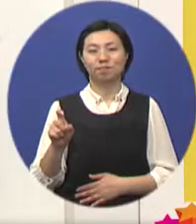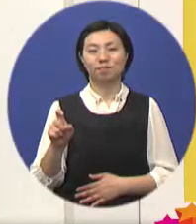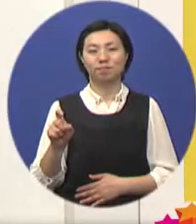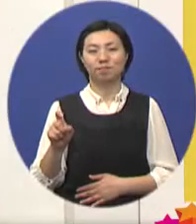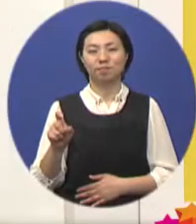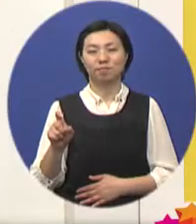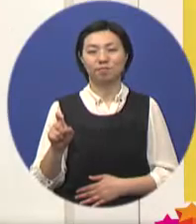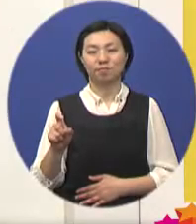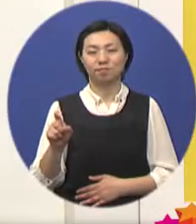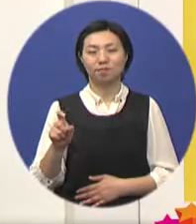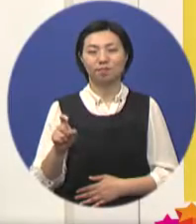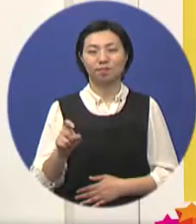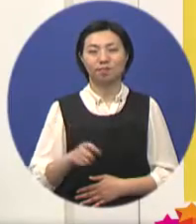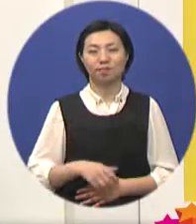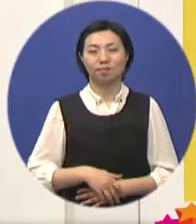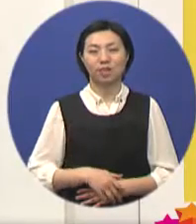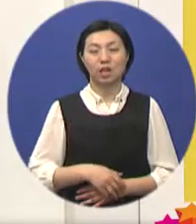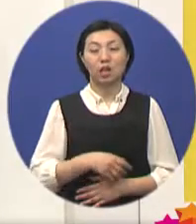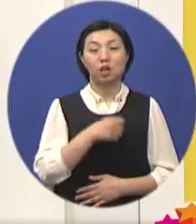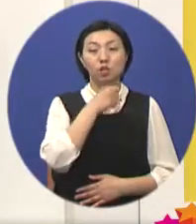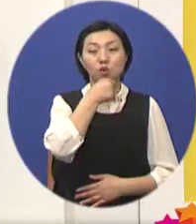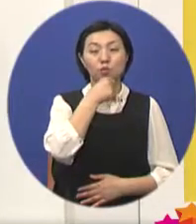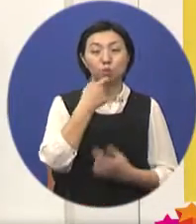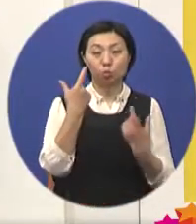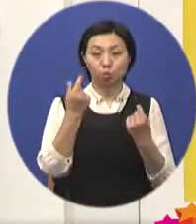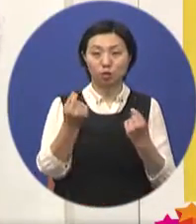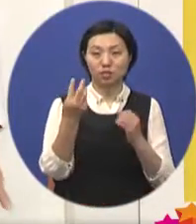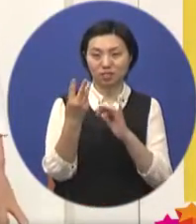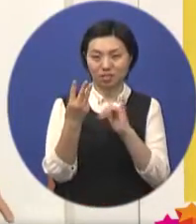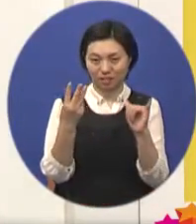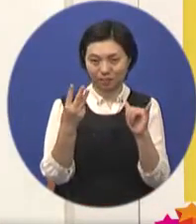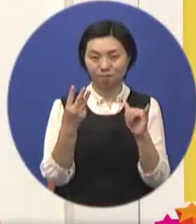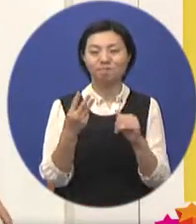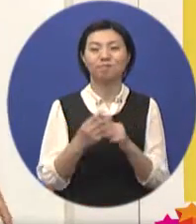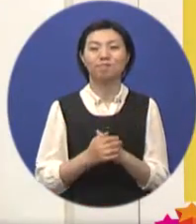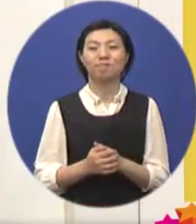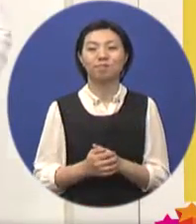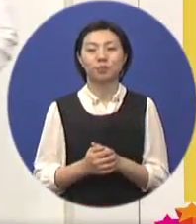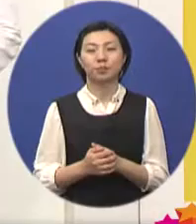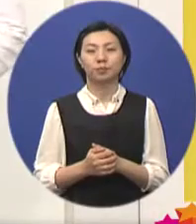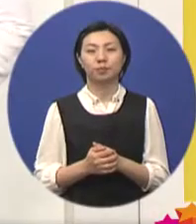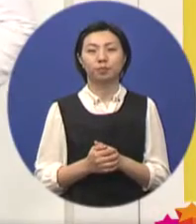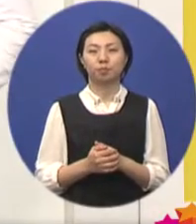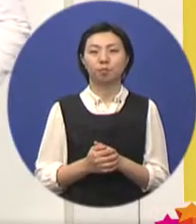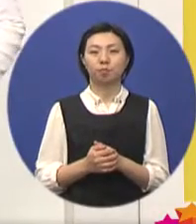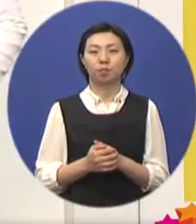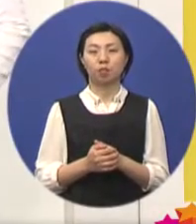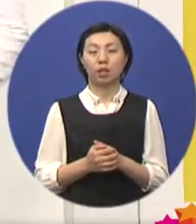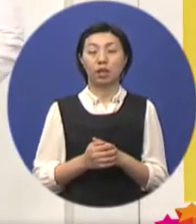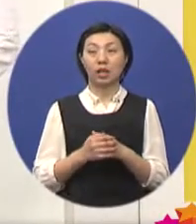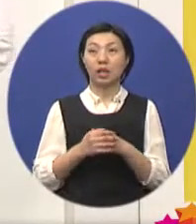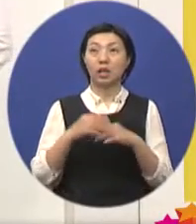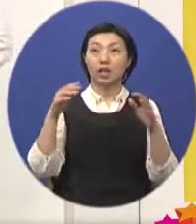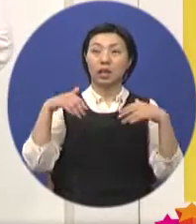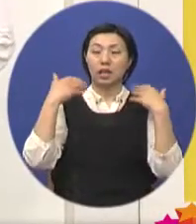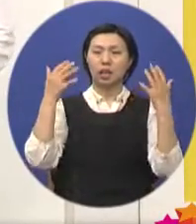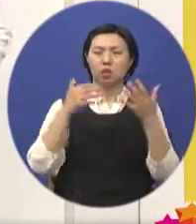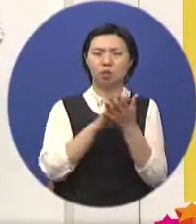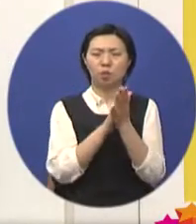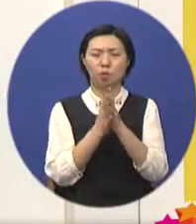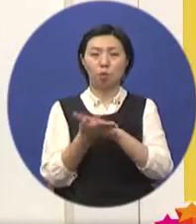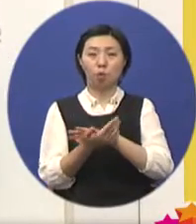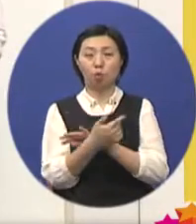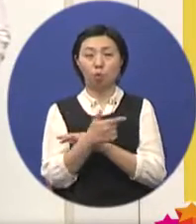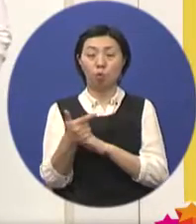10점이로구나. 똑같은 분이 세 분입니다. 현재 세 분 나왔습니다. 네. 네. 네. 야, 날씨 변화가 너무너무 네. 많아요.